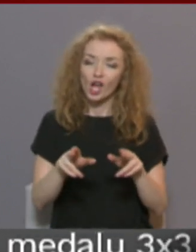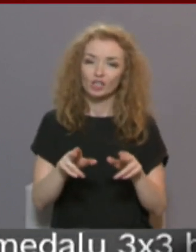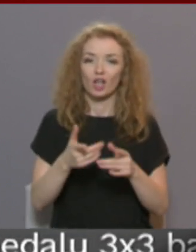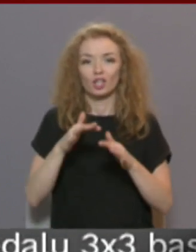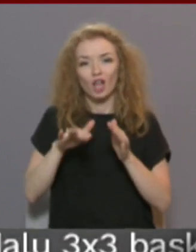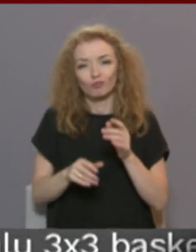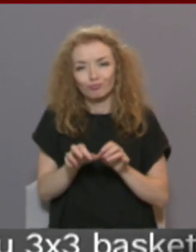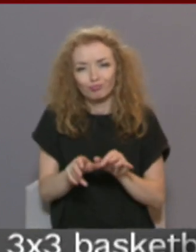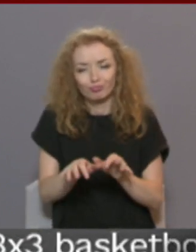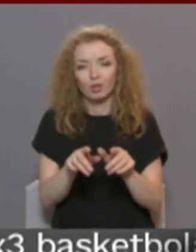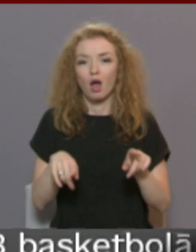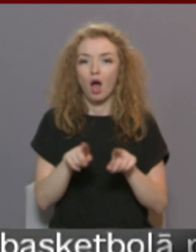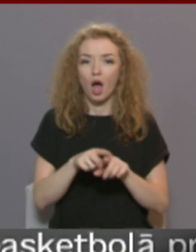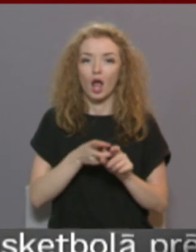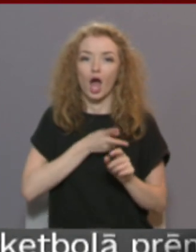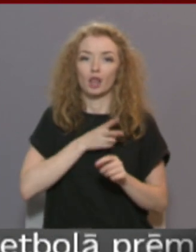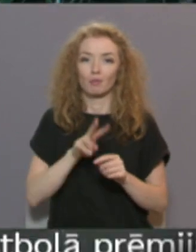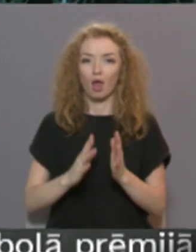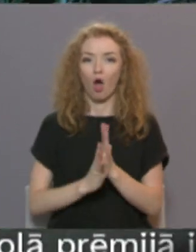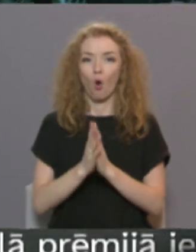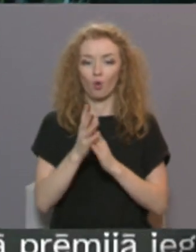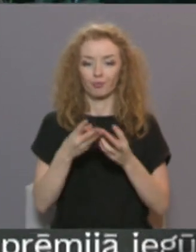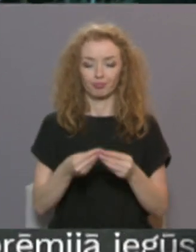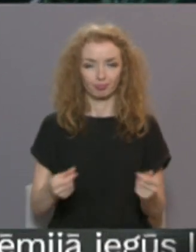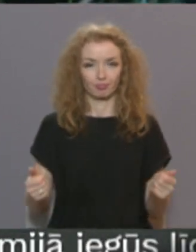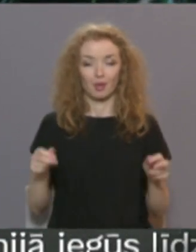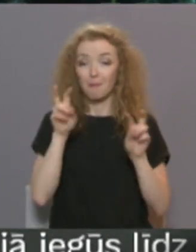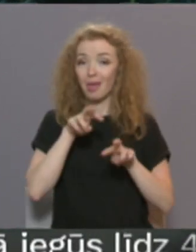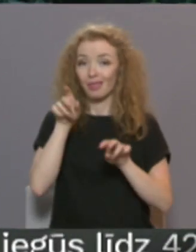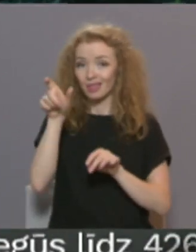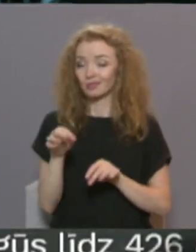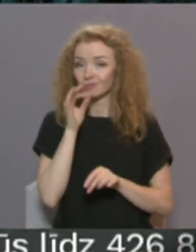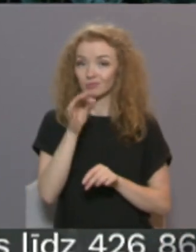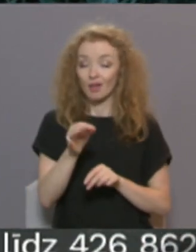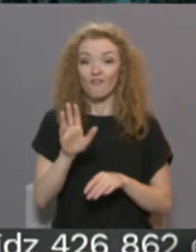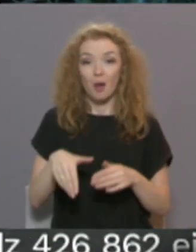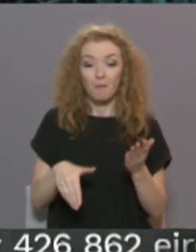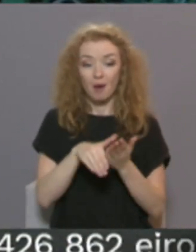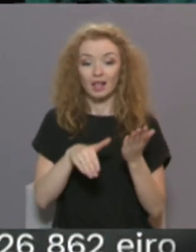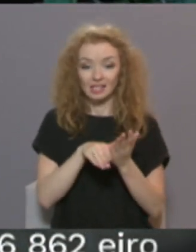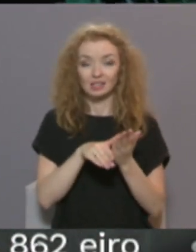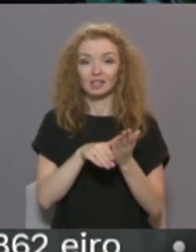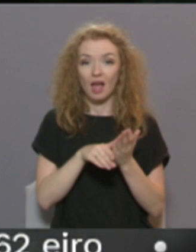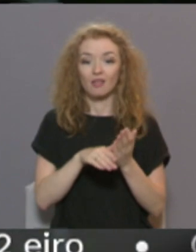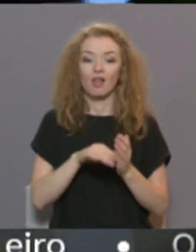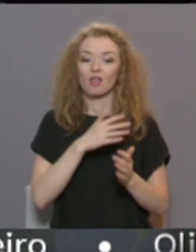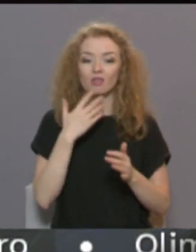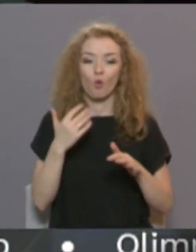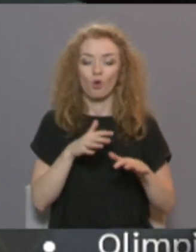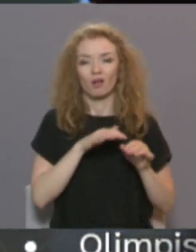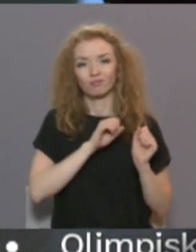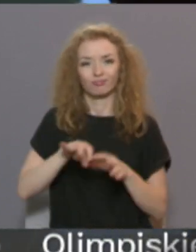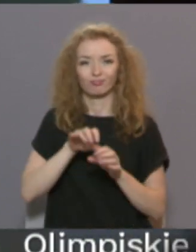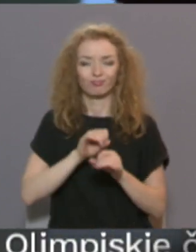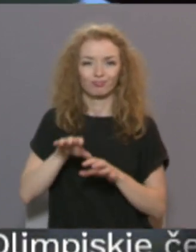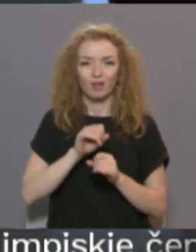organismiem, gan arī apmirušo augu sadalīšanai. Pētniece norāda, ka zivīm var palīdzēt nenopludinot bioloģiskos atkritumus ūdenī,